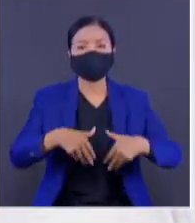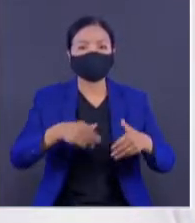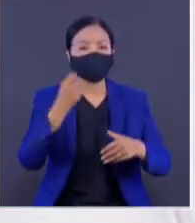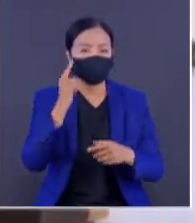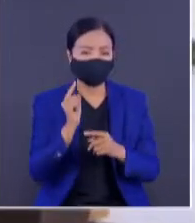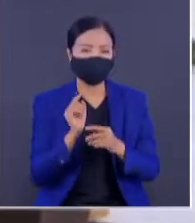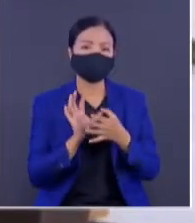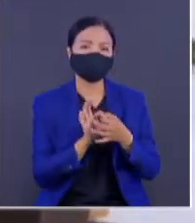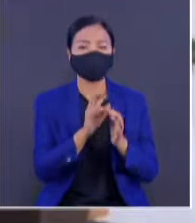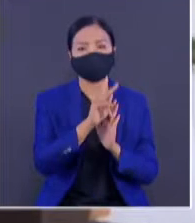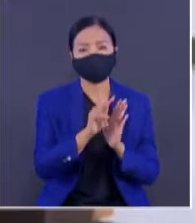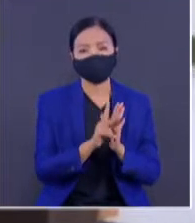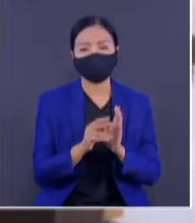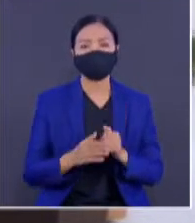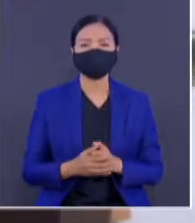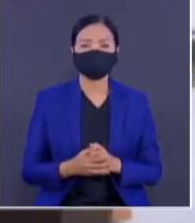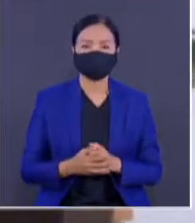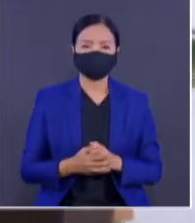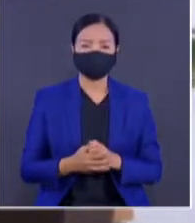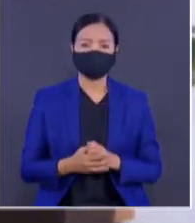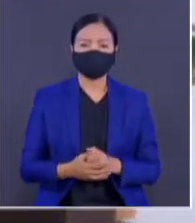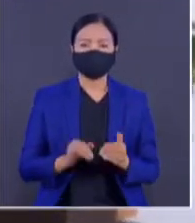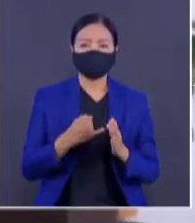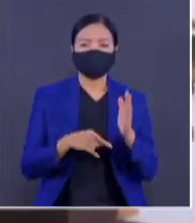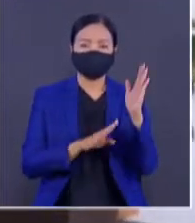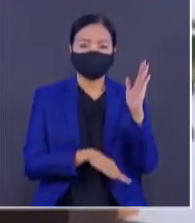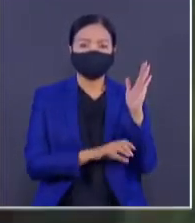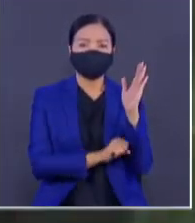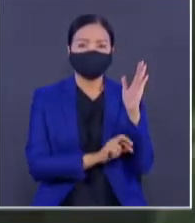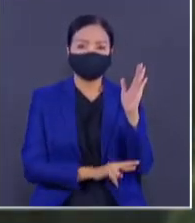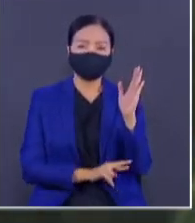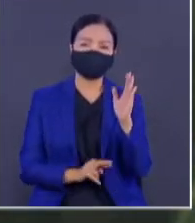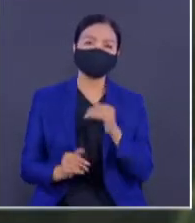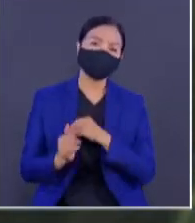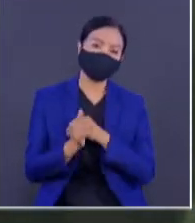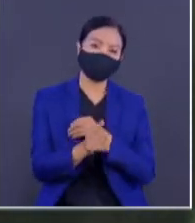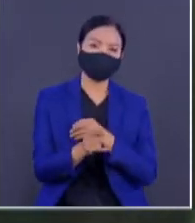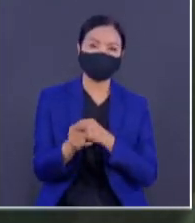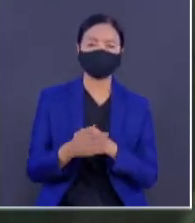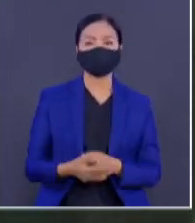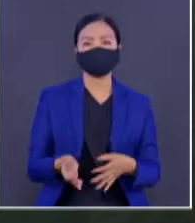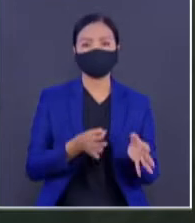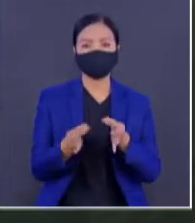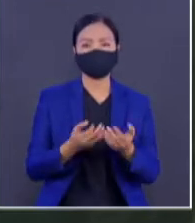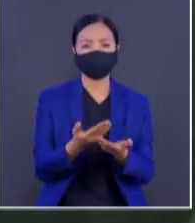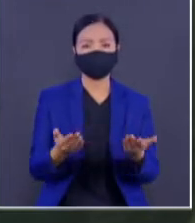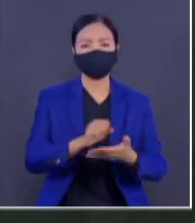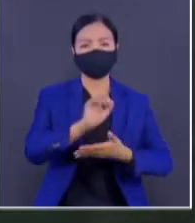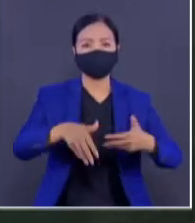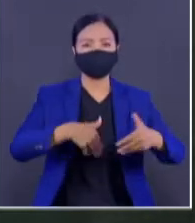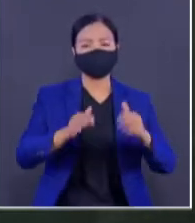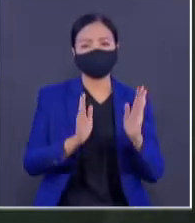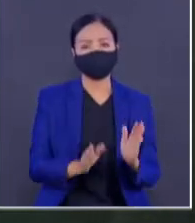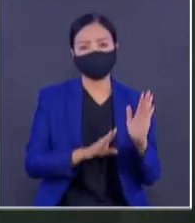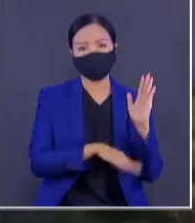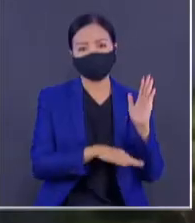ฎหมายหลังจากปลดพืชกระท่อมที่จังหวัดสุราษฎร์ธานีเมื่อวานนี้ไปที่งานนี้ครับก็ไปสร้างความเข้าใจให้กับพี่น้องประชาชนชาวใต้น